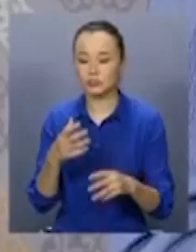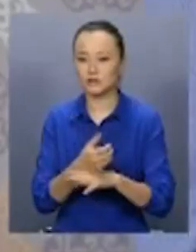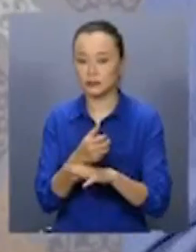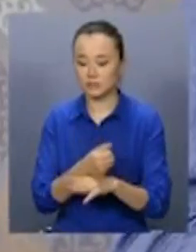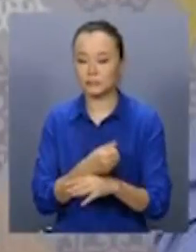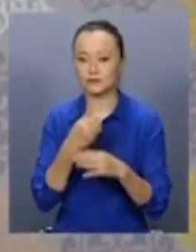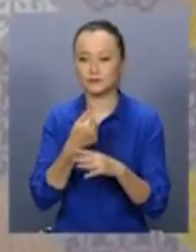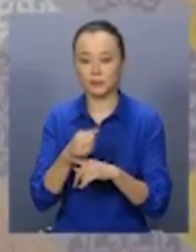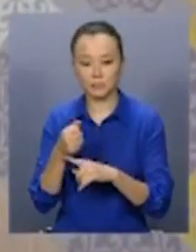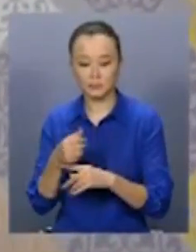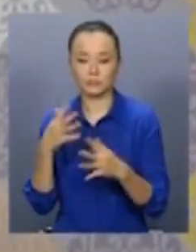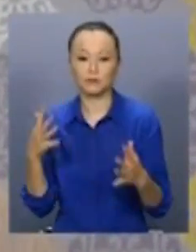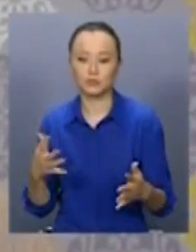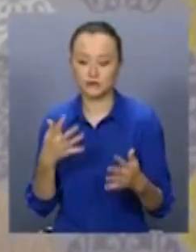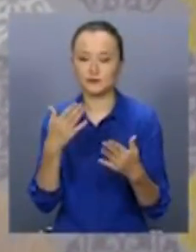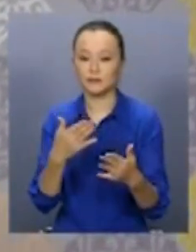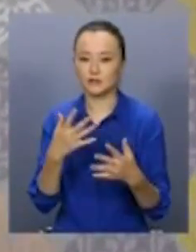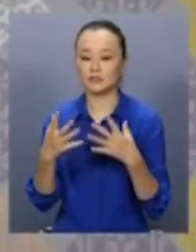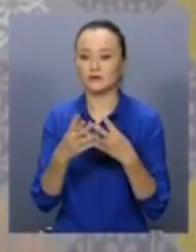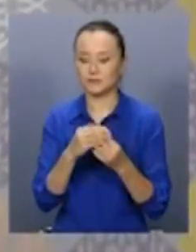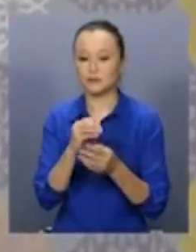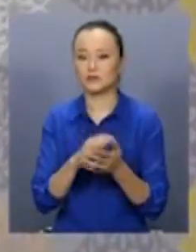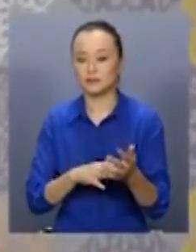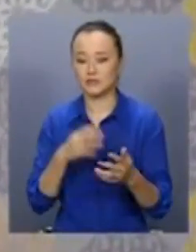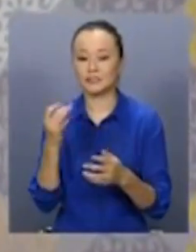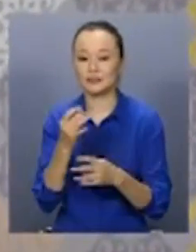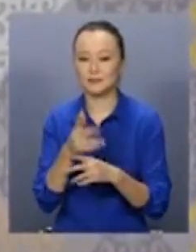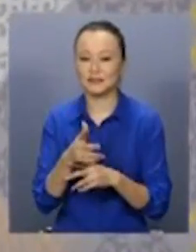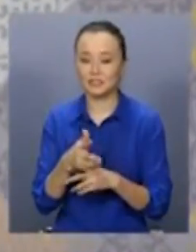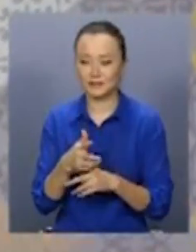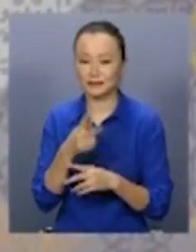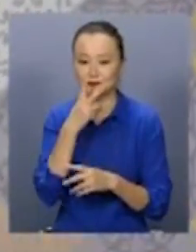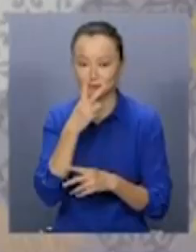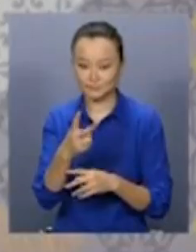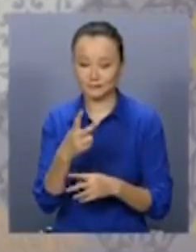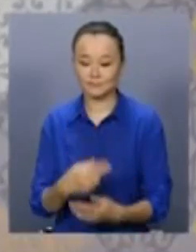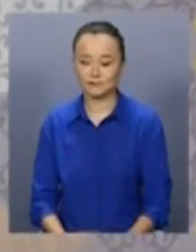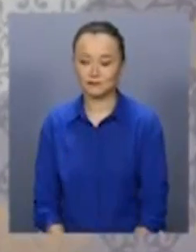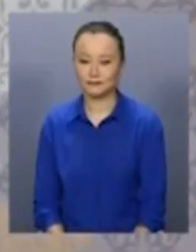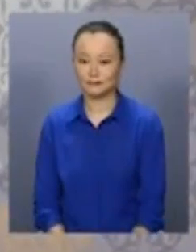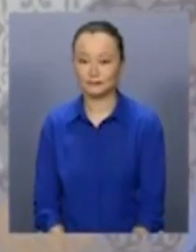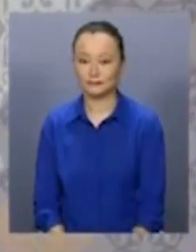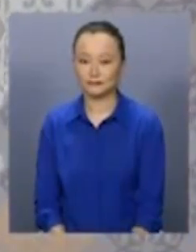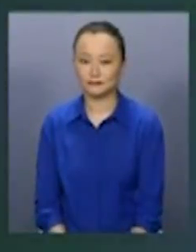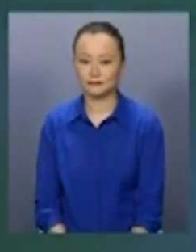жеңісті болсын. Қымбатты көрермен, бізден алыстамаңыздар, әрі қарай қызықты бейне материал. Ендеше бірге көрейік.